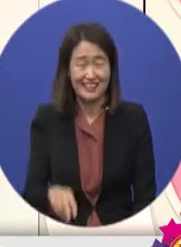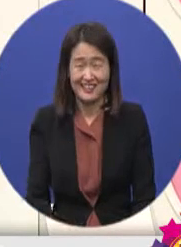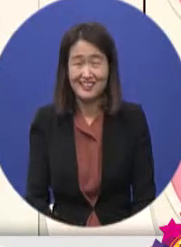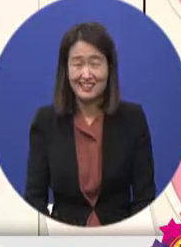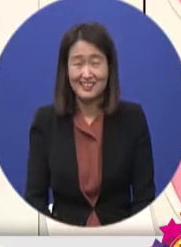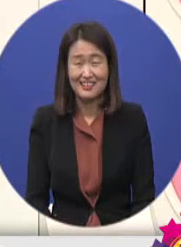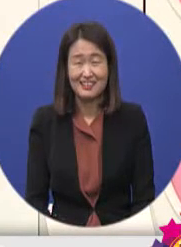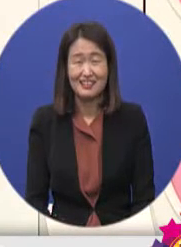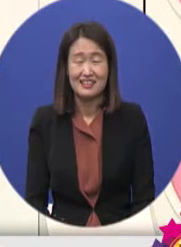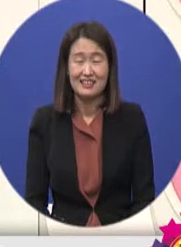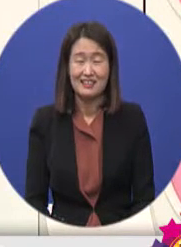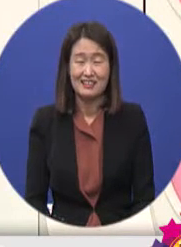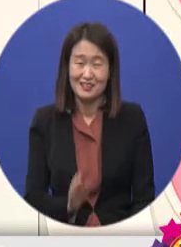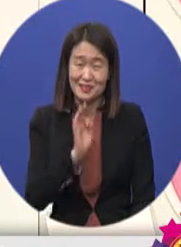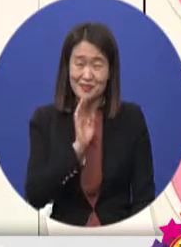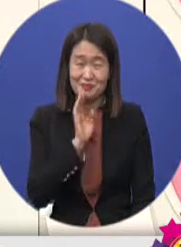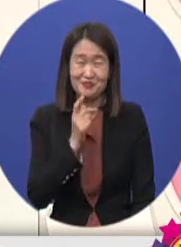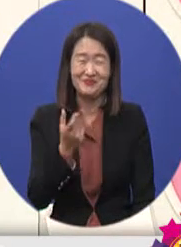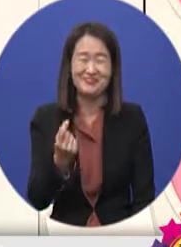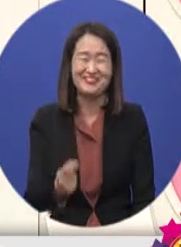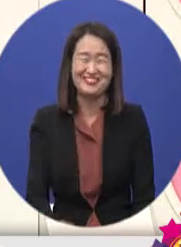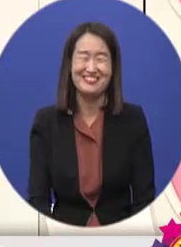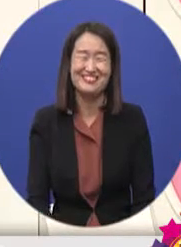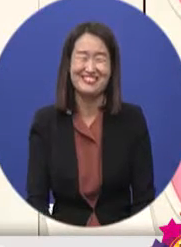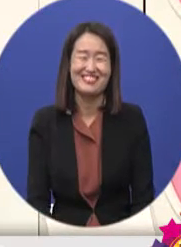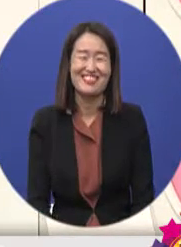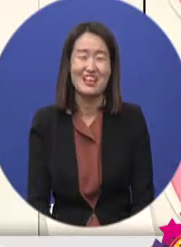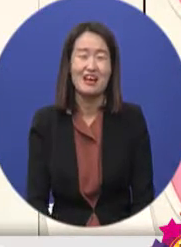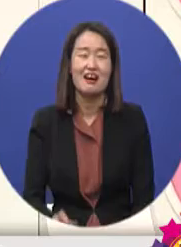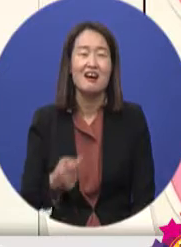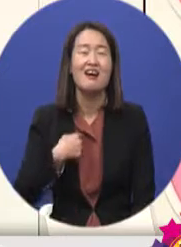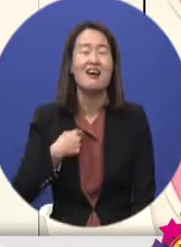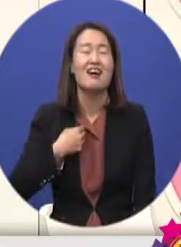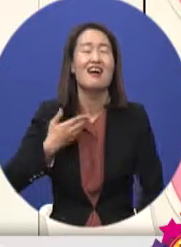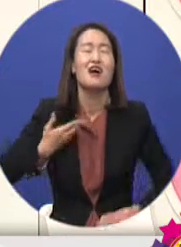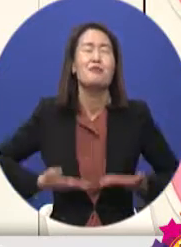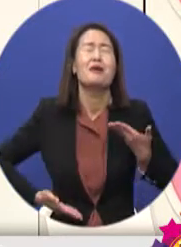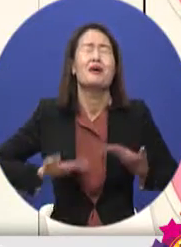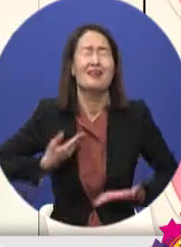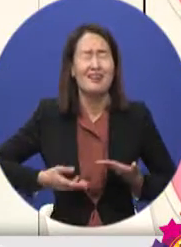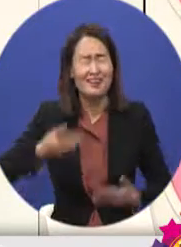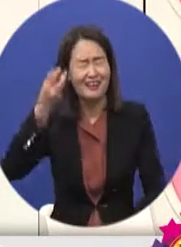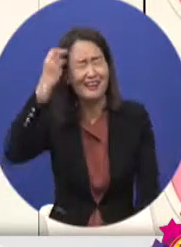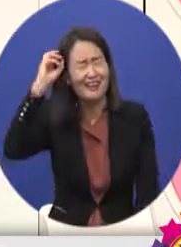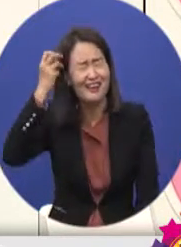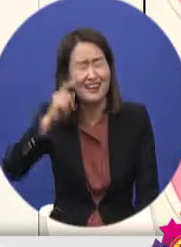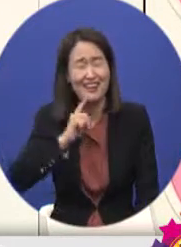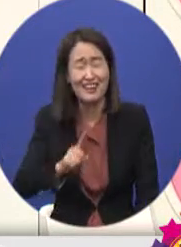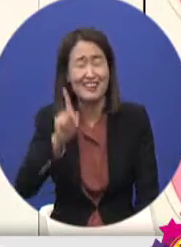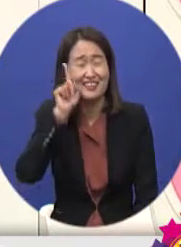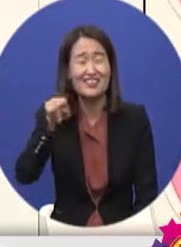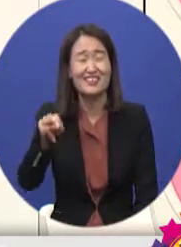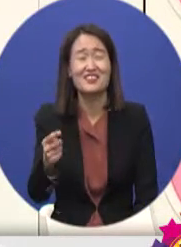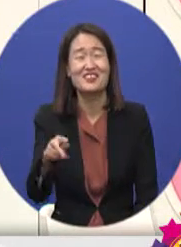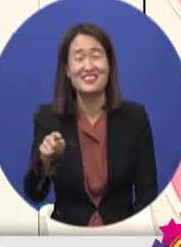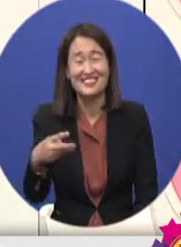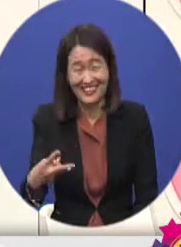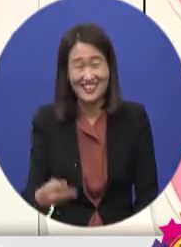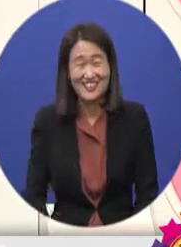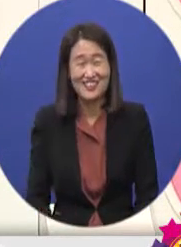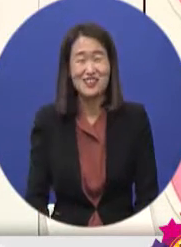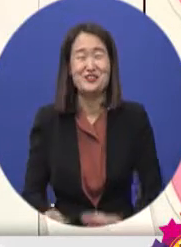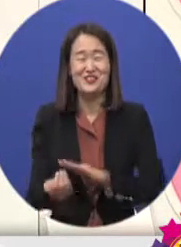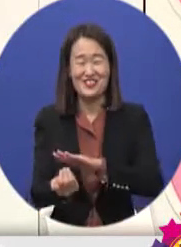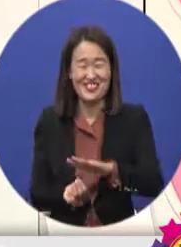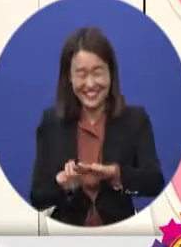맞아 맞아. 아유. 예. 그러네. 아유, 이렇게 요즘 바쁘게 살다 보니까 맞아요. 내일은 소설이고. 예, 예. 미리